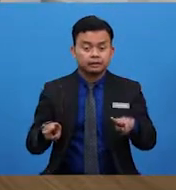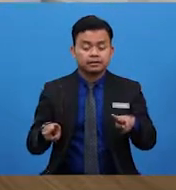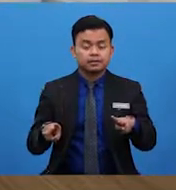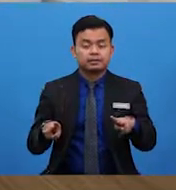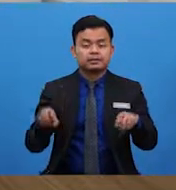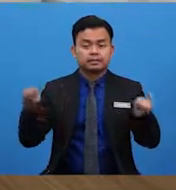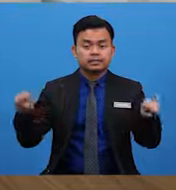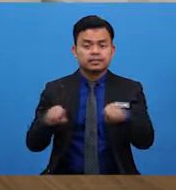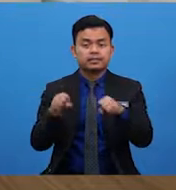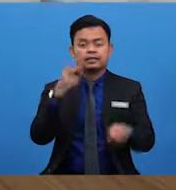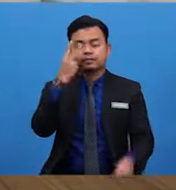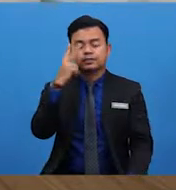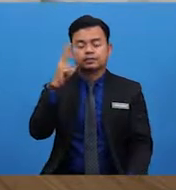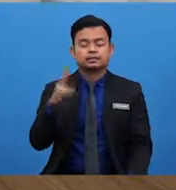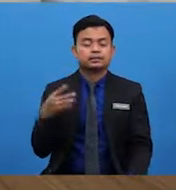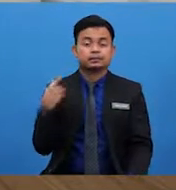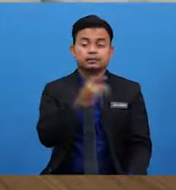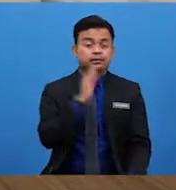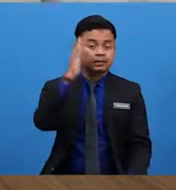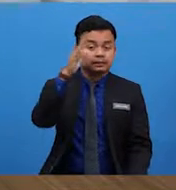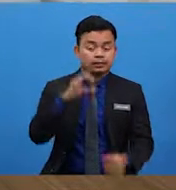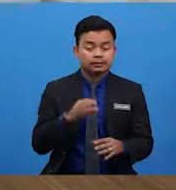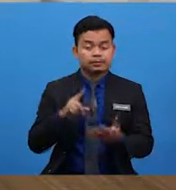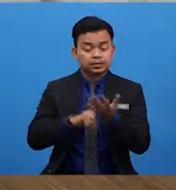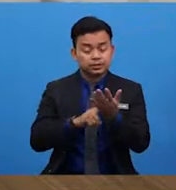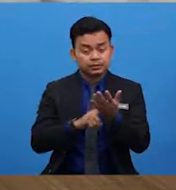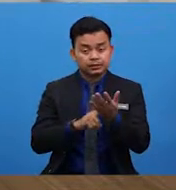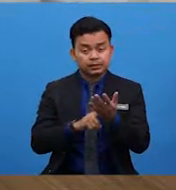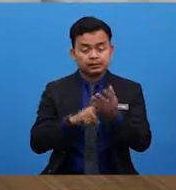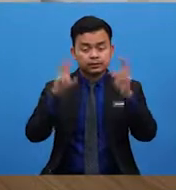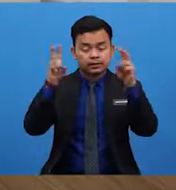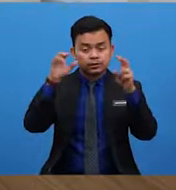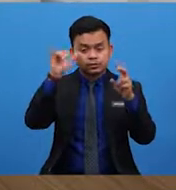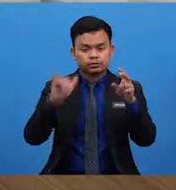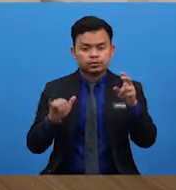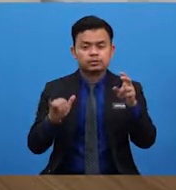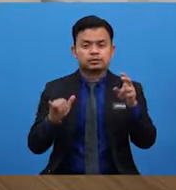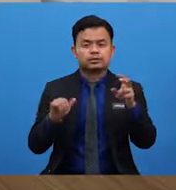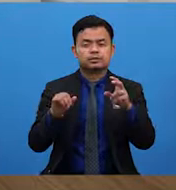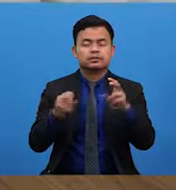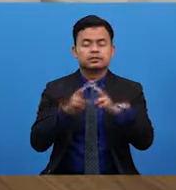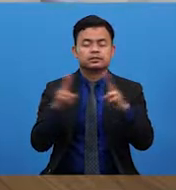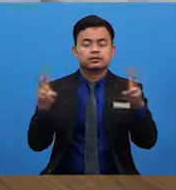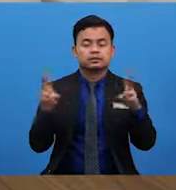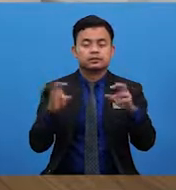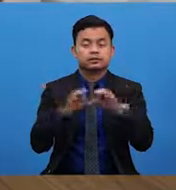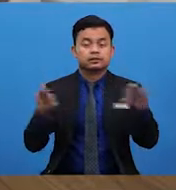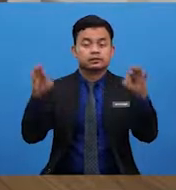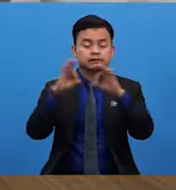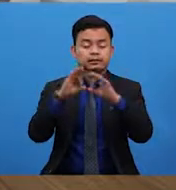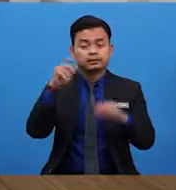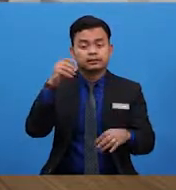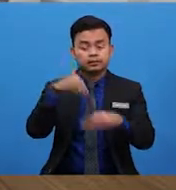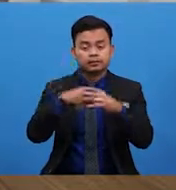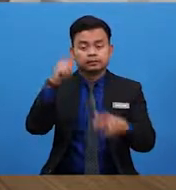yang penting dalam tingkatan 6 dana hari ini bersama-sama dengan saya seorang Cikgu yang cukup cantik saya bawakan khas untuk raja-raja